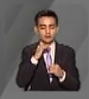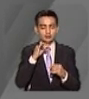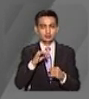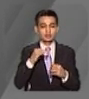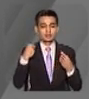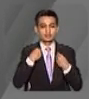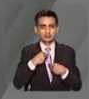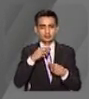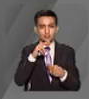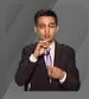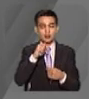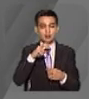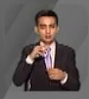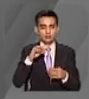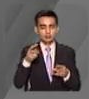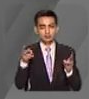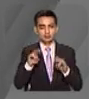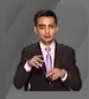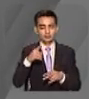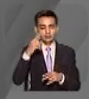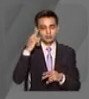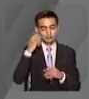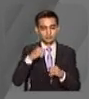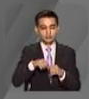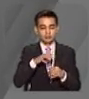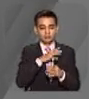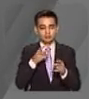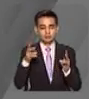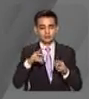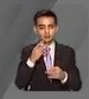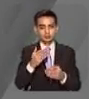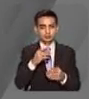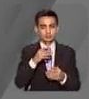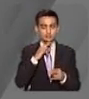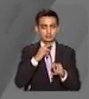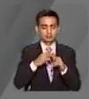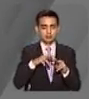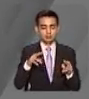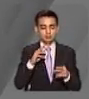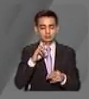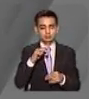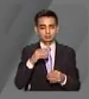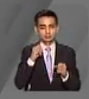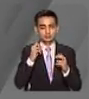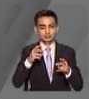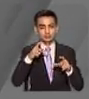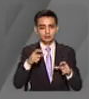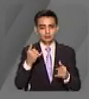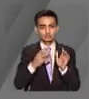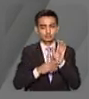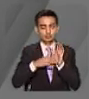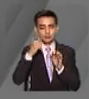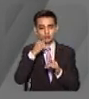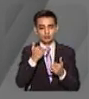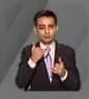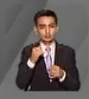оставив прохожую без сознания на снегу. И на ее месте могла быть оказаться моя сестра. Неужели вернулись лихие 90-е, и выходить на